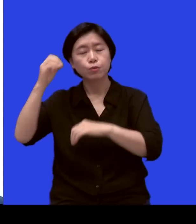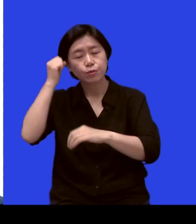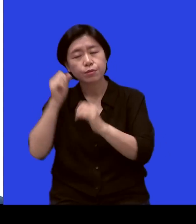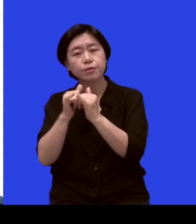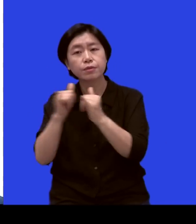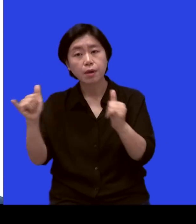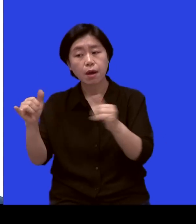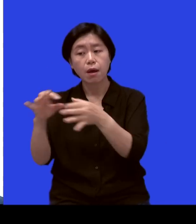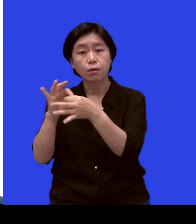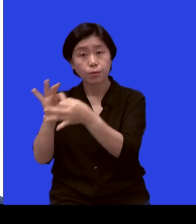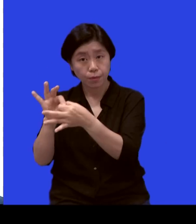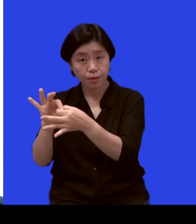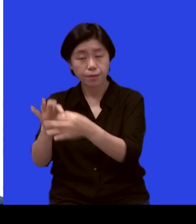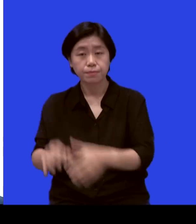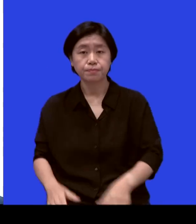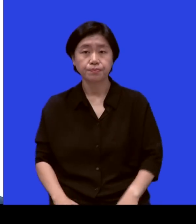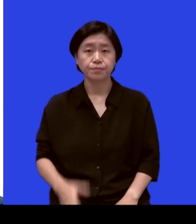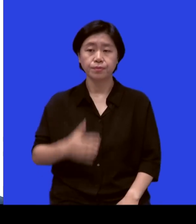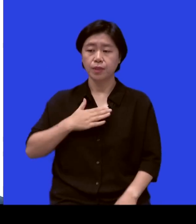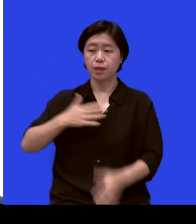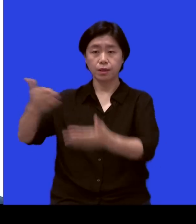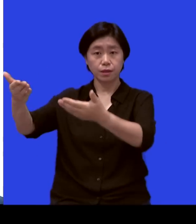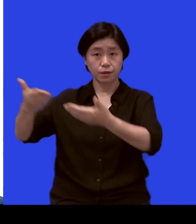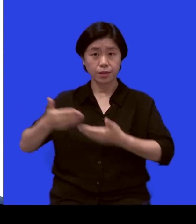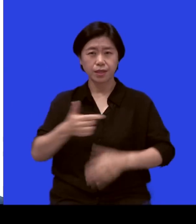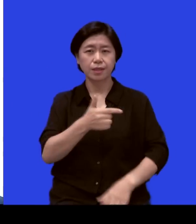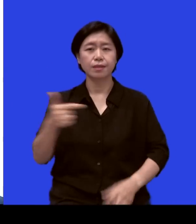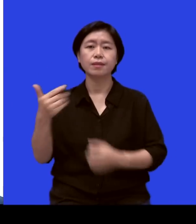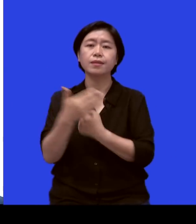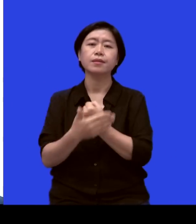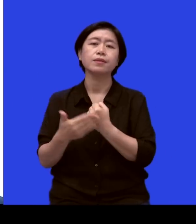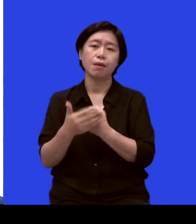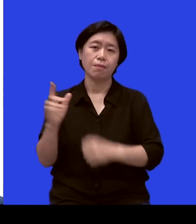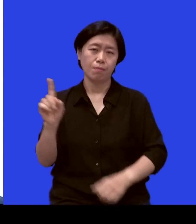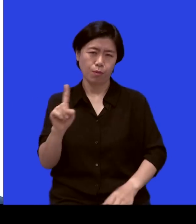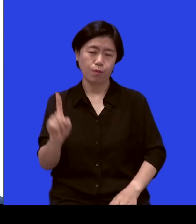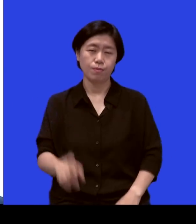통해서 저에게 그 주신 큰 은혜는